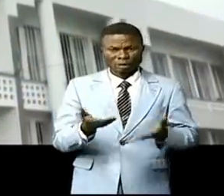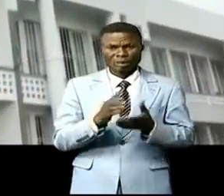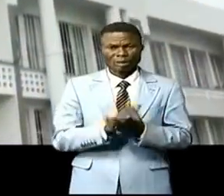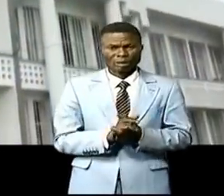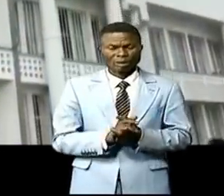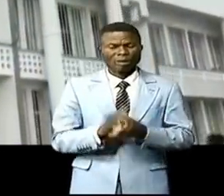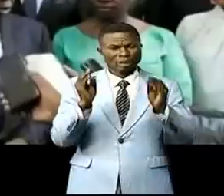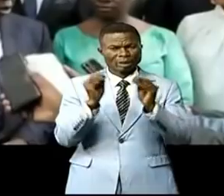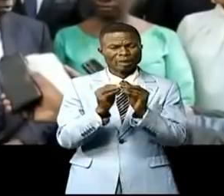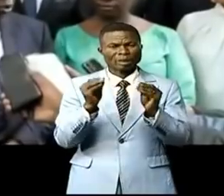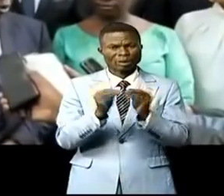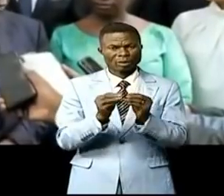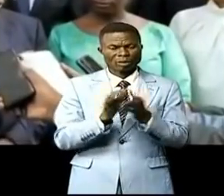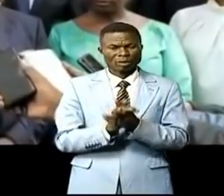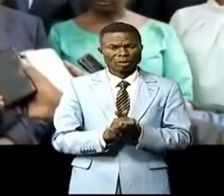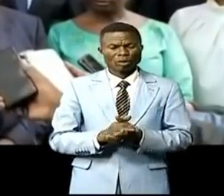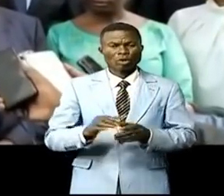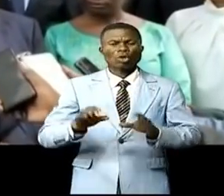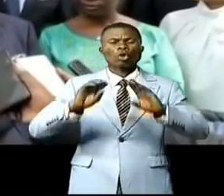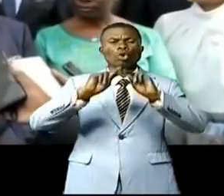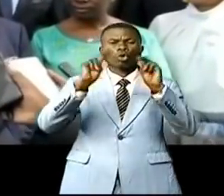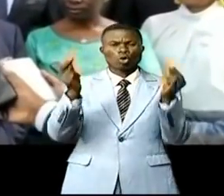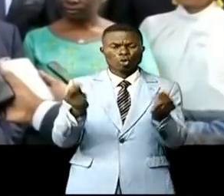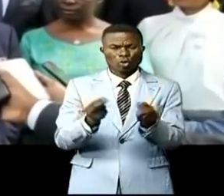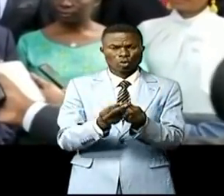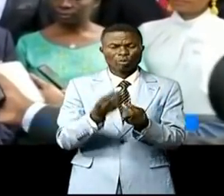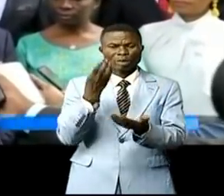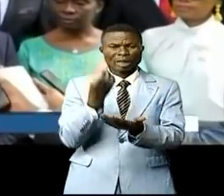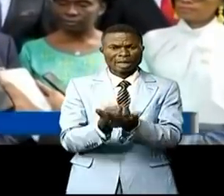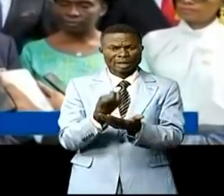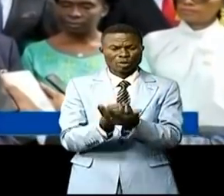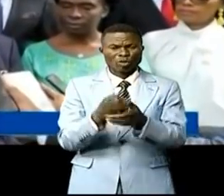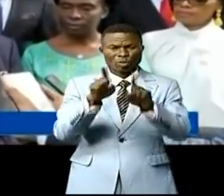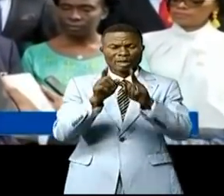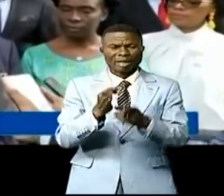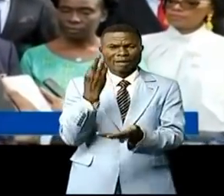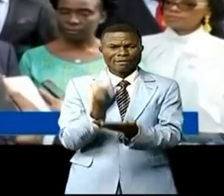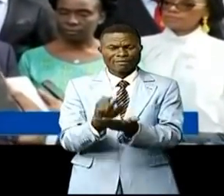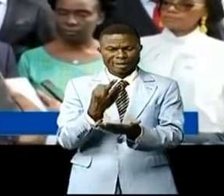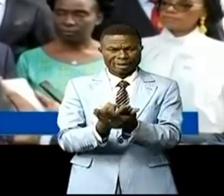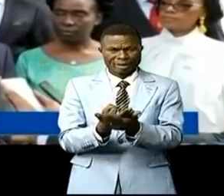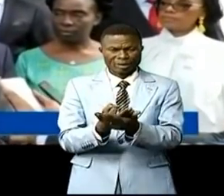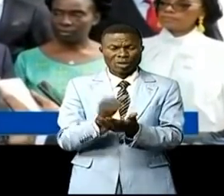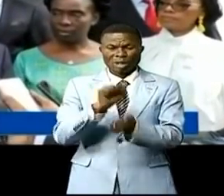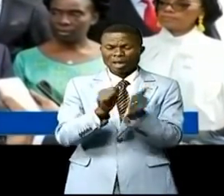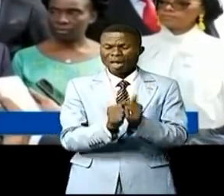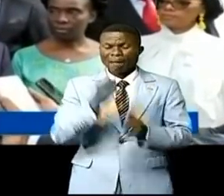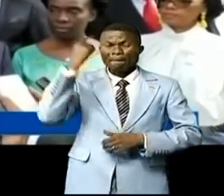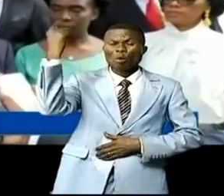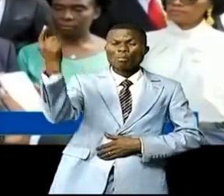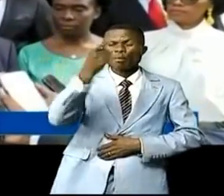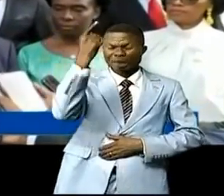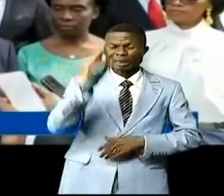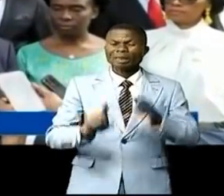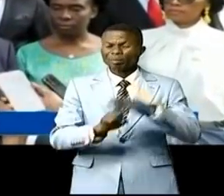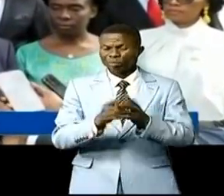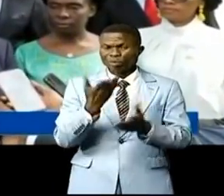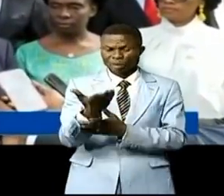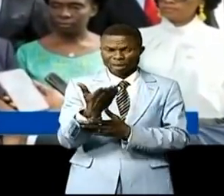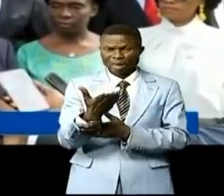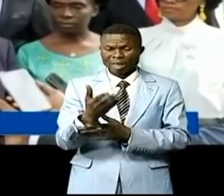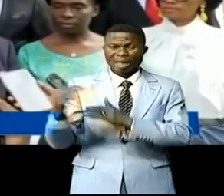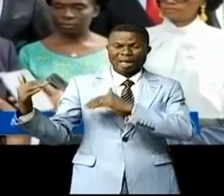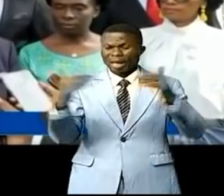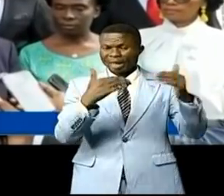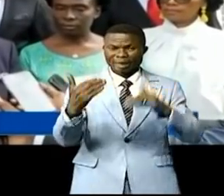à la réunion de la commission ECOFIN parce que nous avons une situation internationale qui est due à la guerre